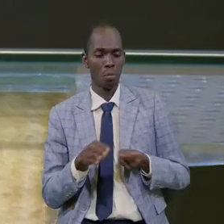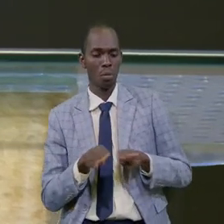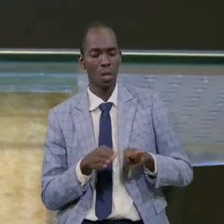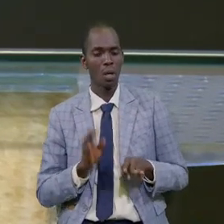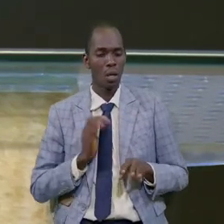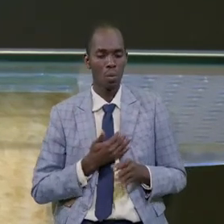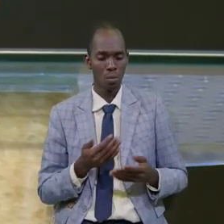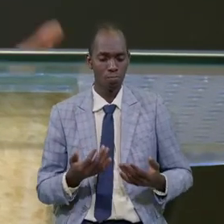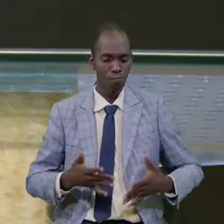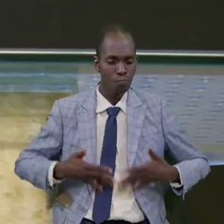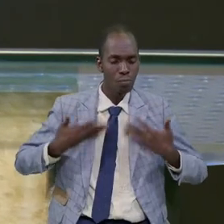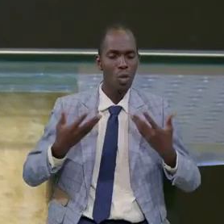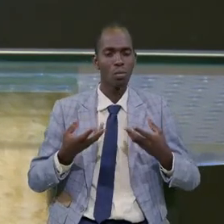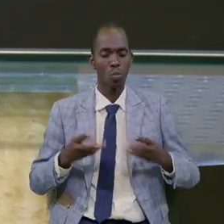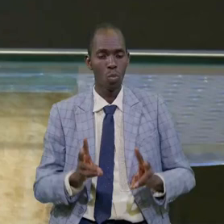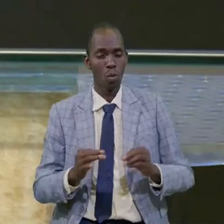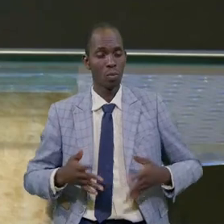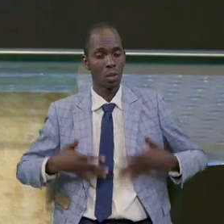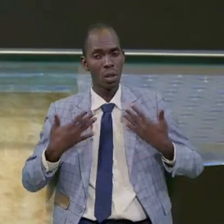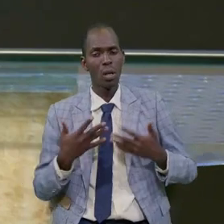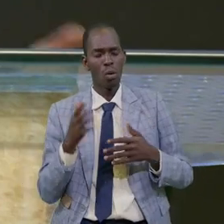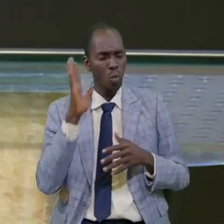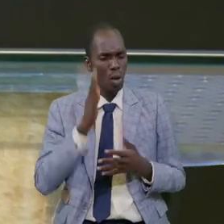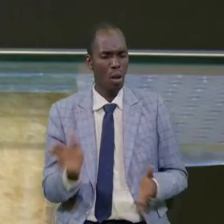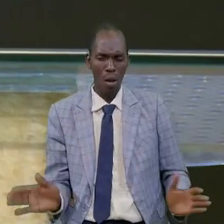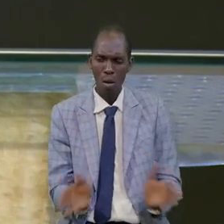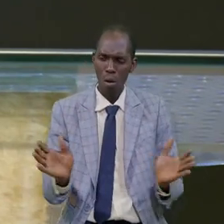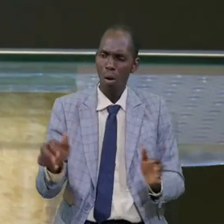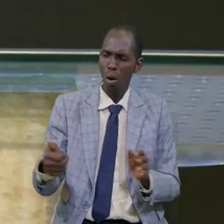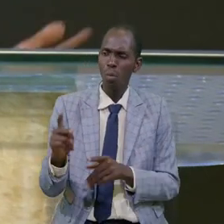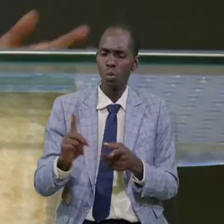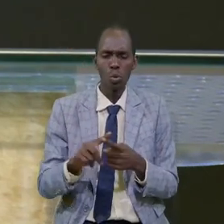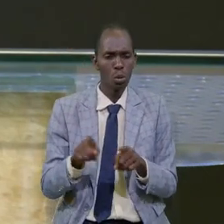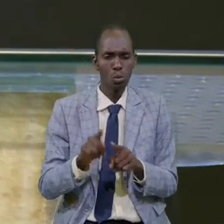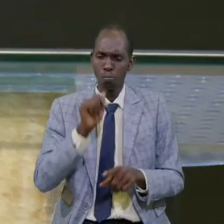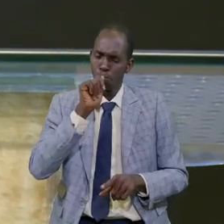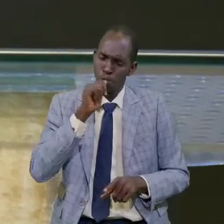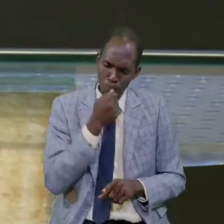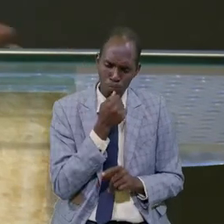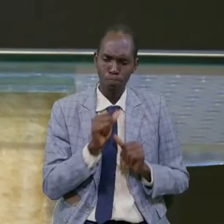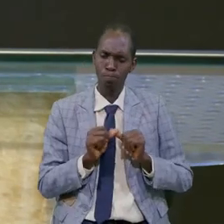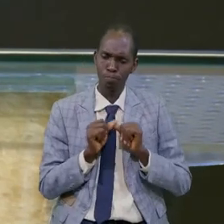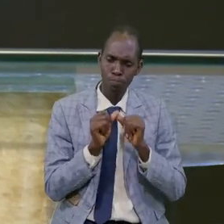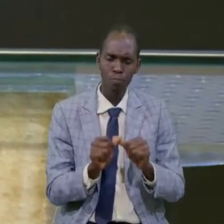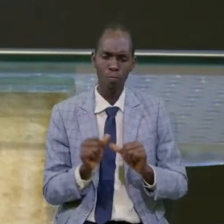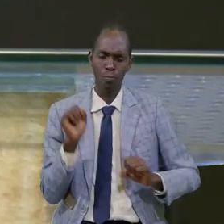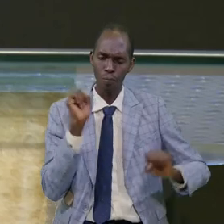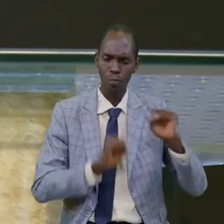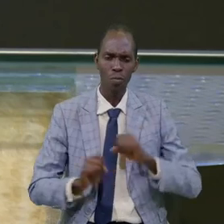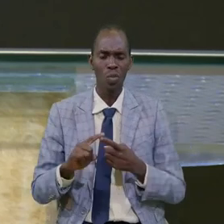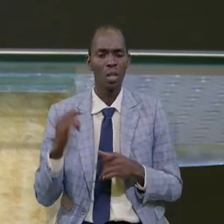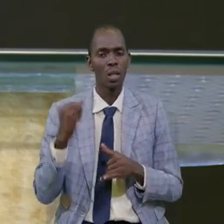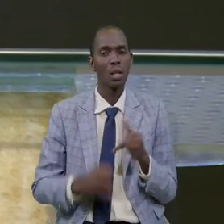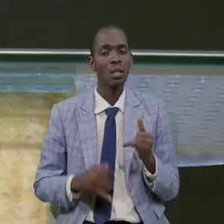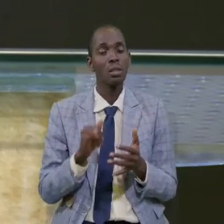que cela les encourage à être constants, à persévérer, à endurer jusqu'à la fin, afin qu'ils aient le plein